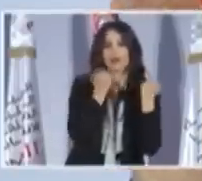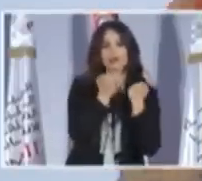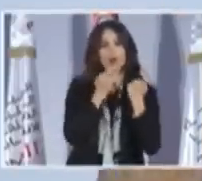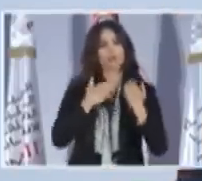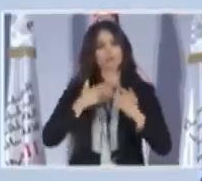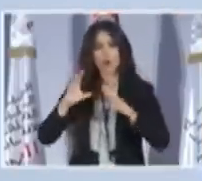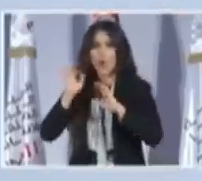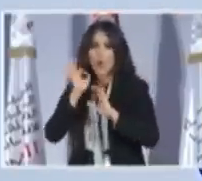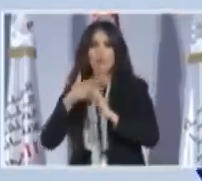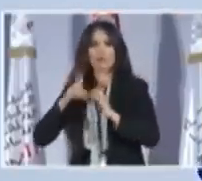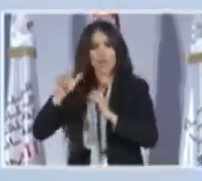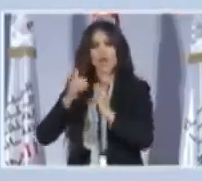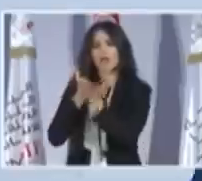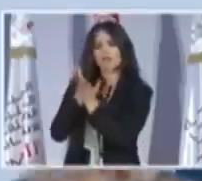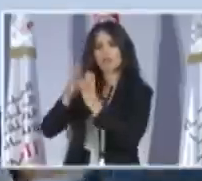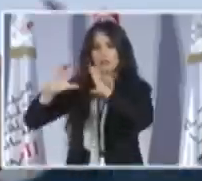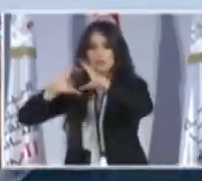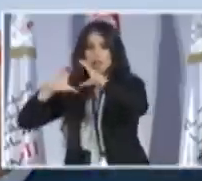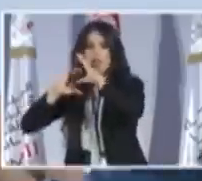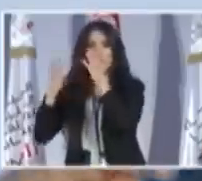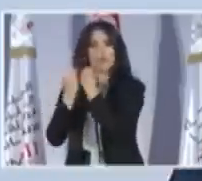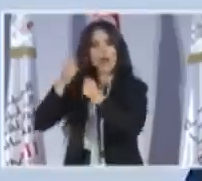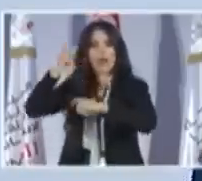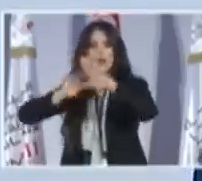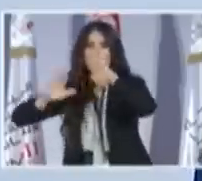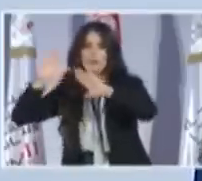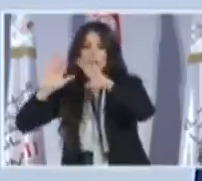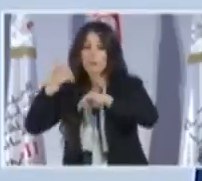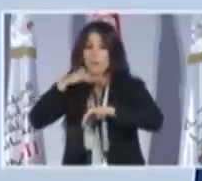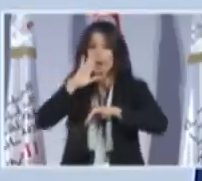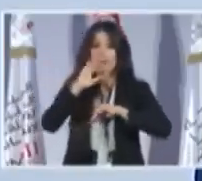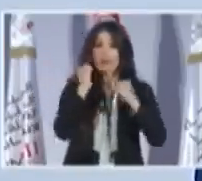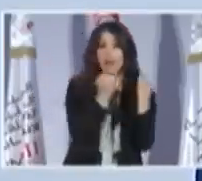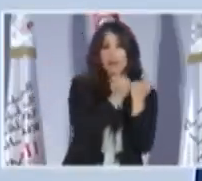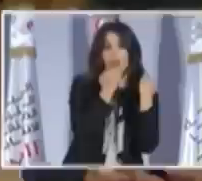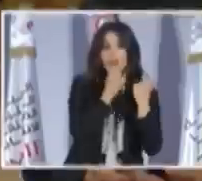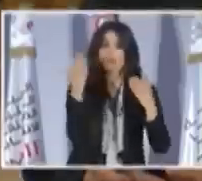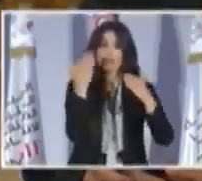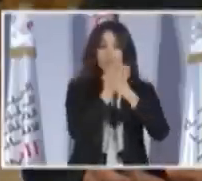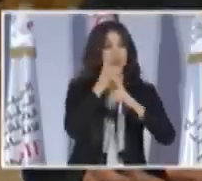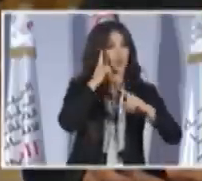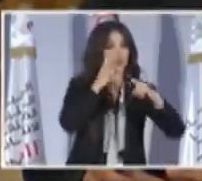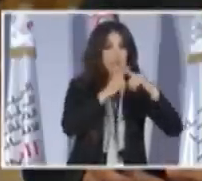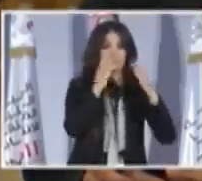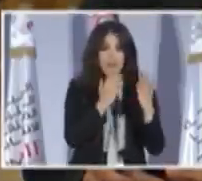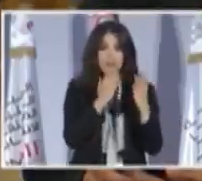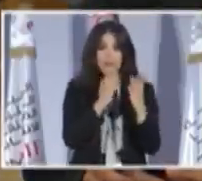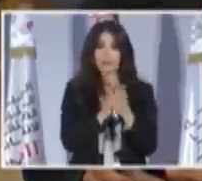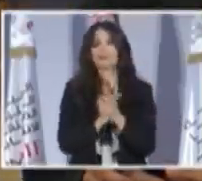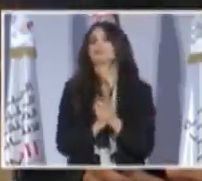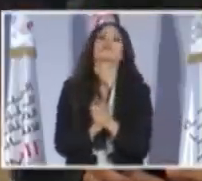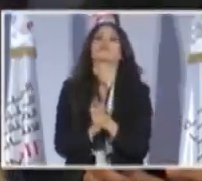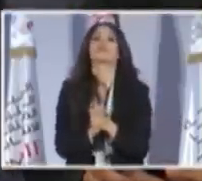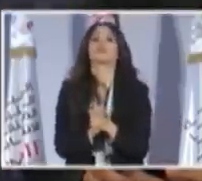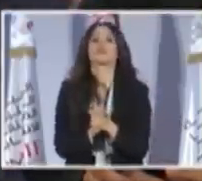الحمله هذا هذا هذا القانون الصيني بالفعل المفعول اليوم